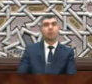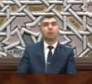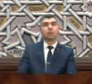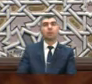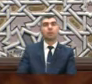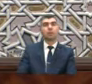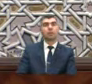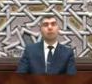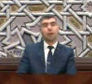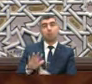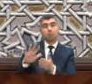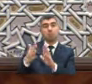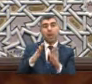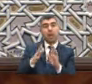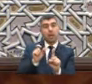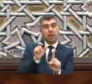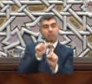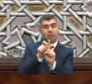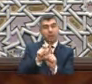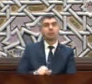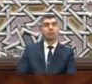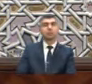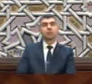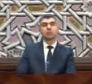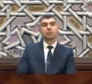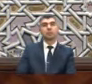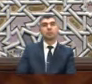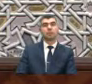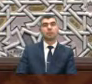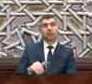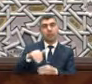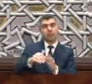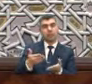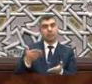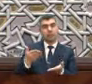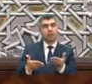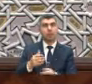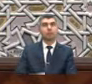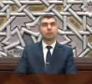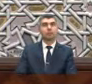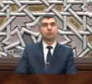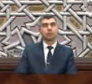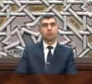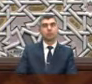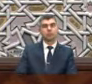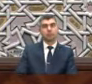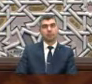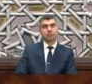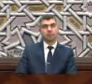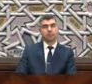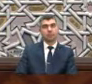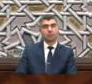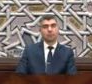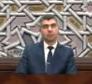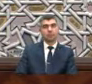حماية البيئة للسيدات والسادة النواب المحترمين من الفريق الاستقلالي للوحدة التعادلية. لكم الكلمة السيدة النائبة المحترمة.